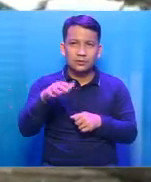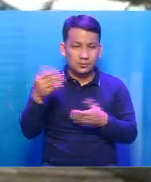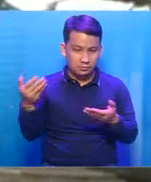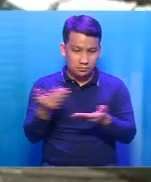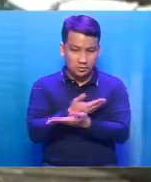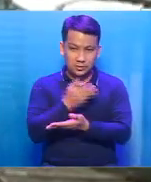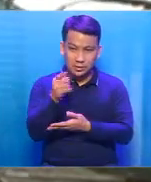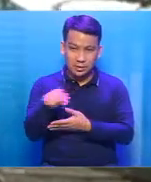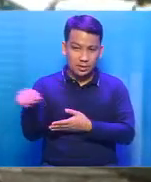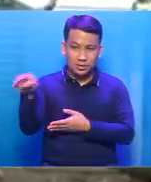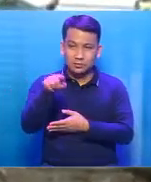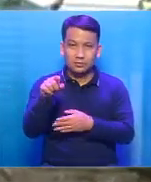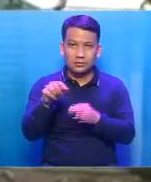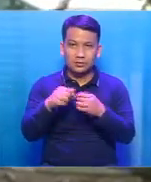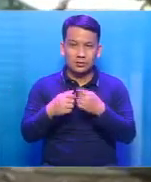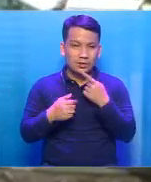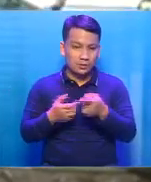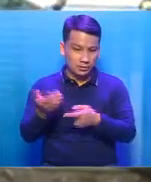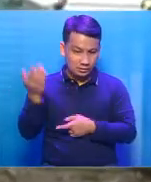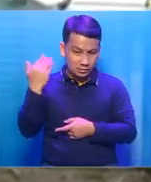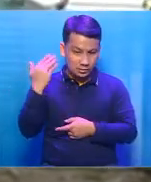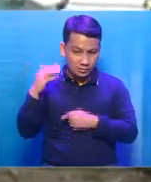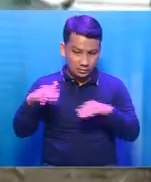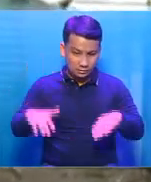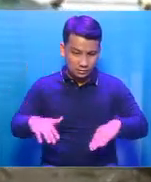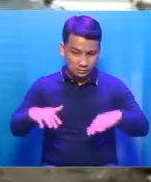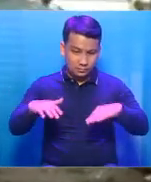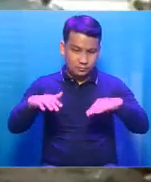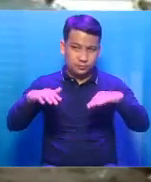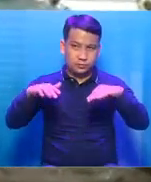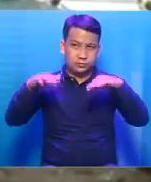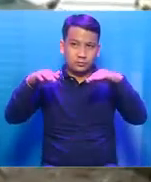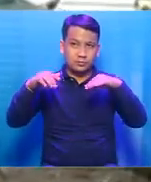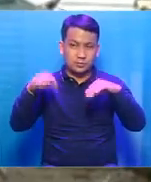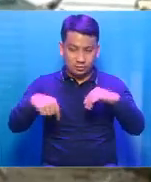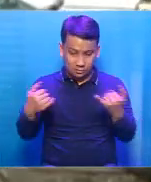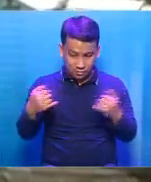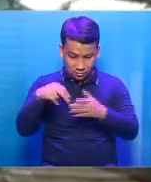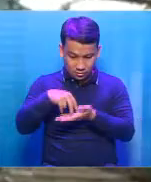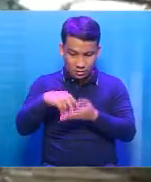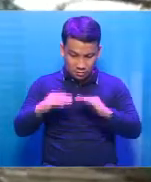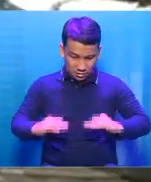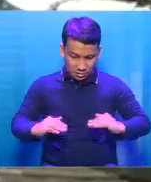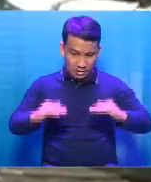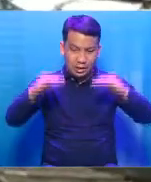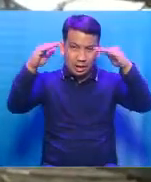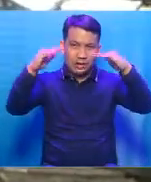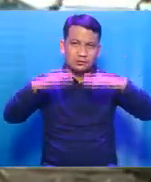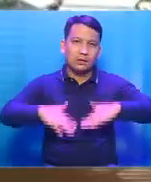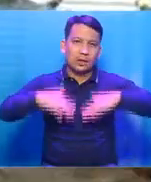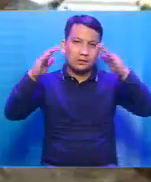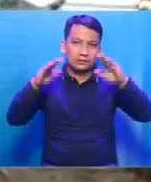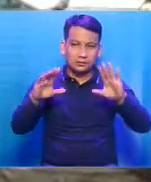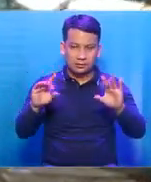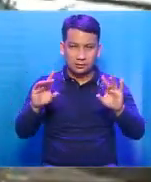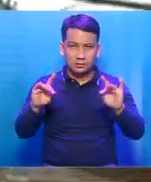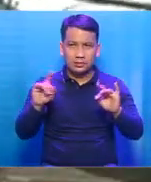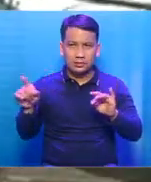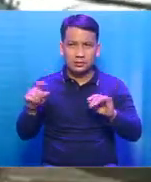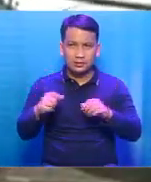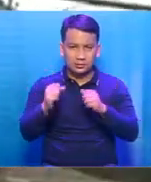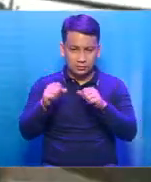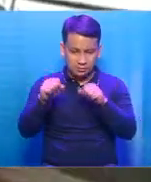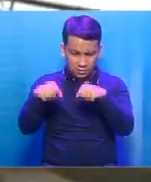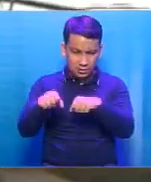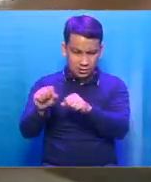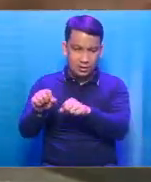Dati talagang isang roller ang taas ng putik dito mismo, dito sa tinutuntungan natin. Saka ang dagat niyan ay